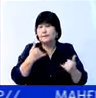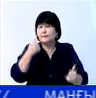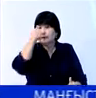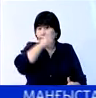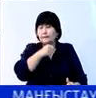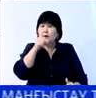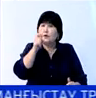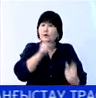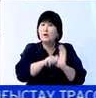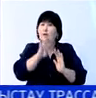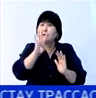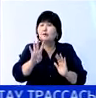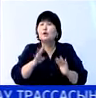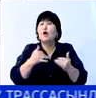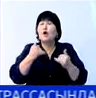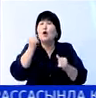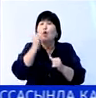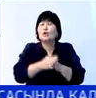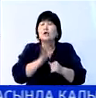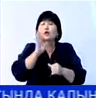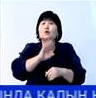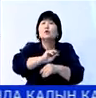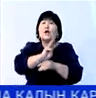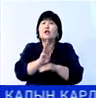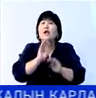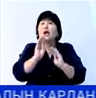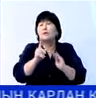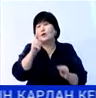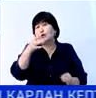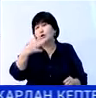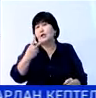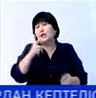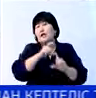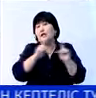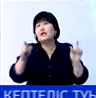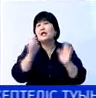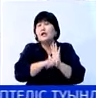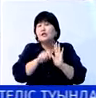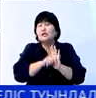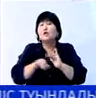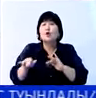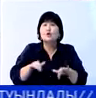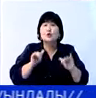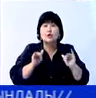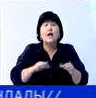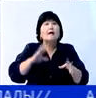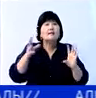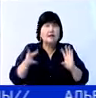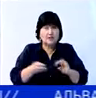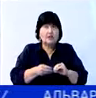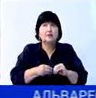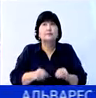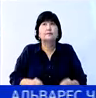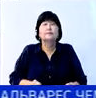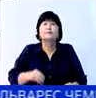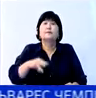жылы 164 орталықтандырылған сумен жабдықтау жүйесінің 142 нысанына тексеру жұмыстары жүргізіліпті. Нәтижесі